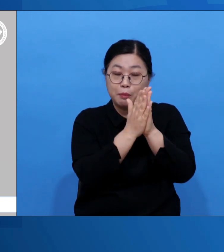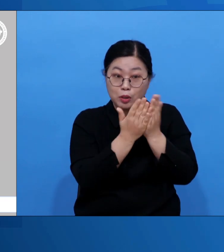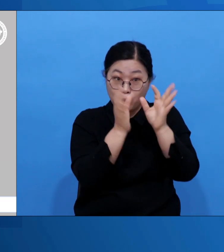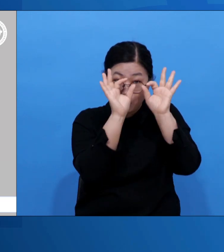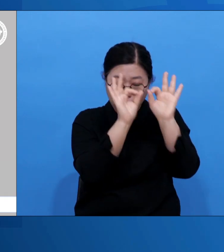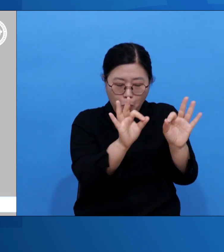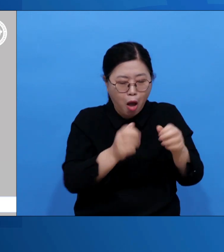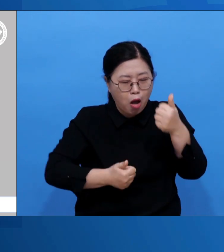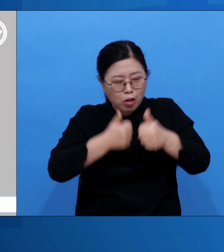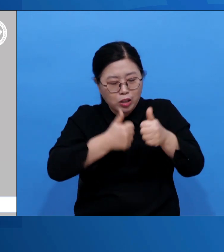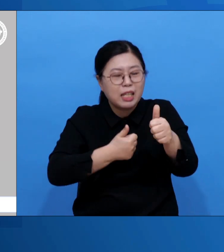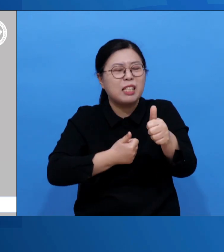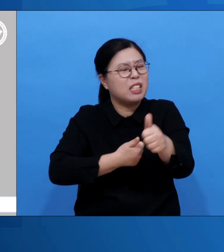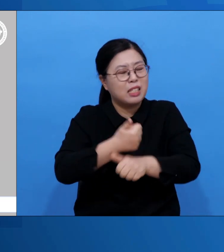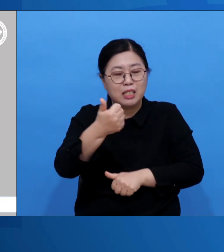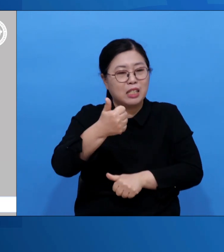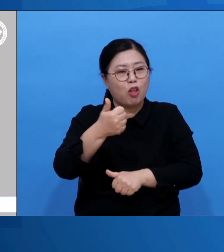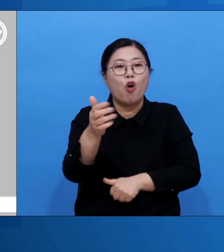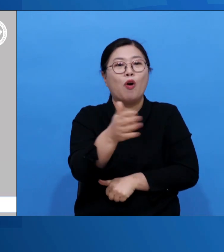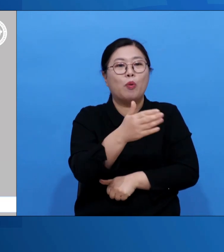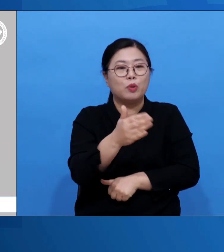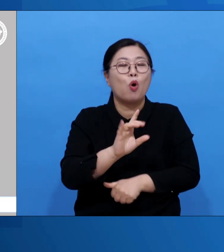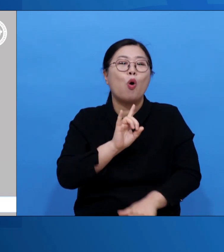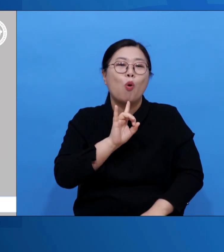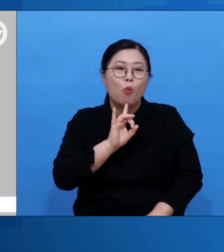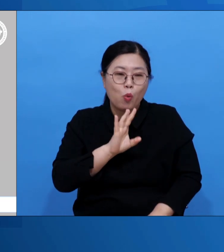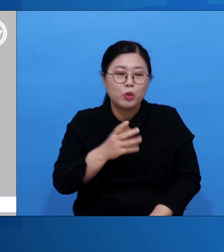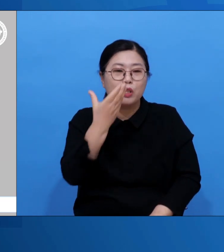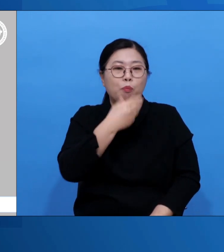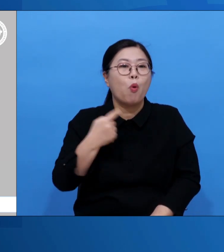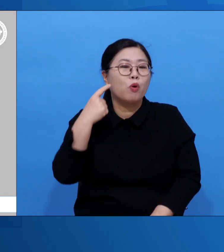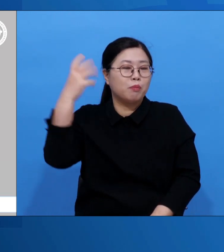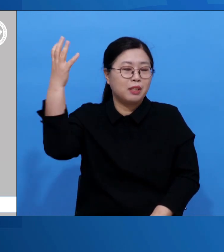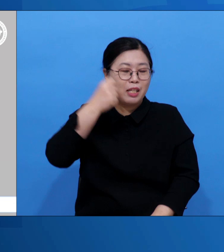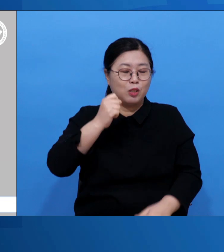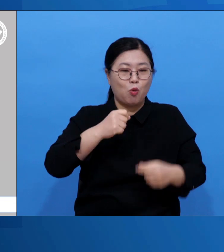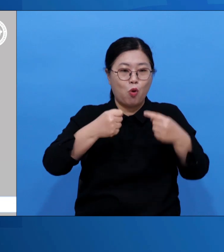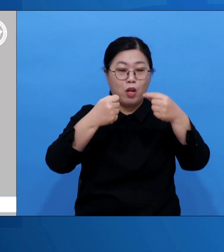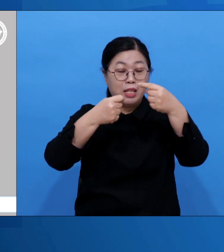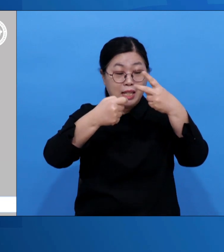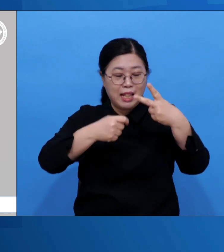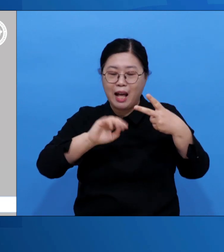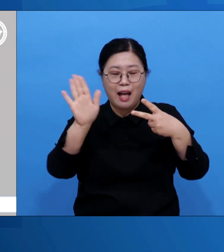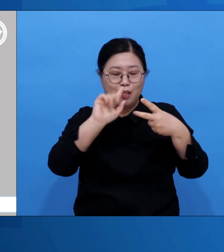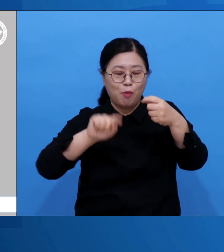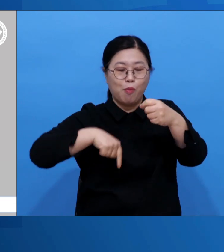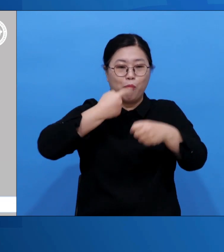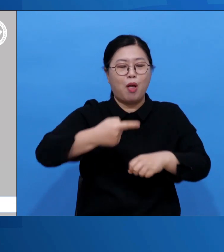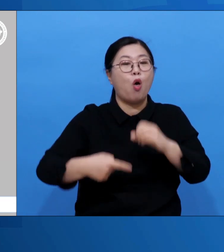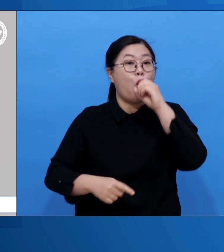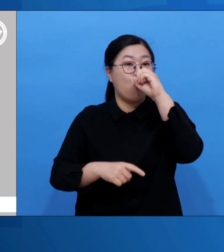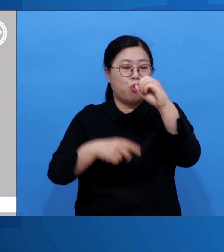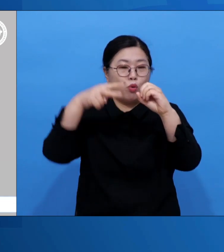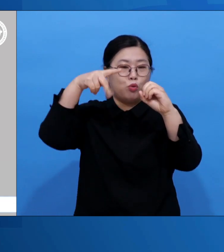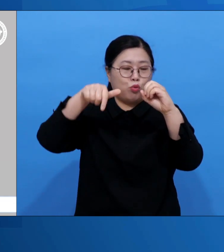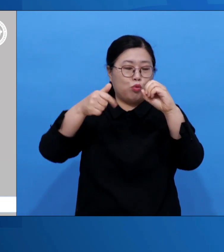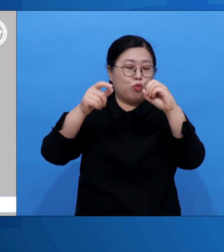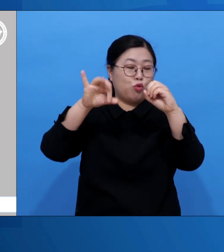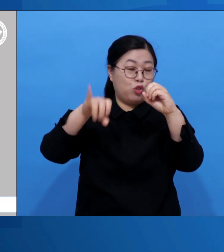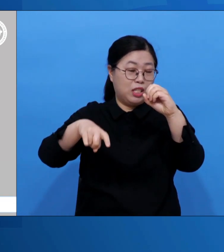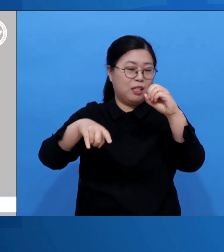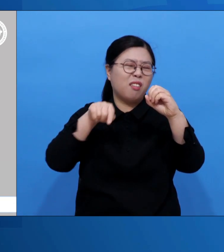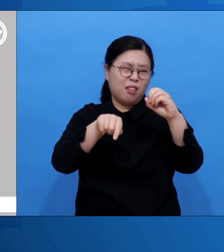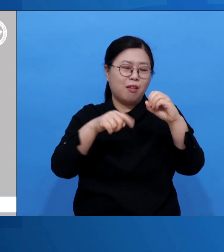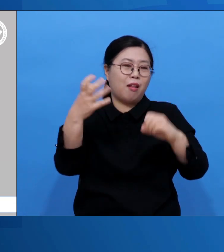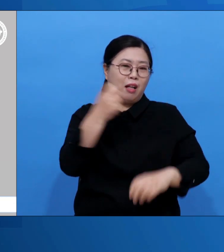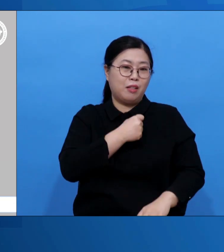렘넌트는 없다며 청년들은 오직 복음으로 영순위로 가야 하는데 영순위로 가는 길은 헤븐리 파워, 헤븐리